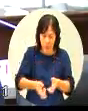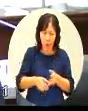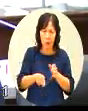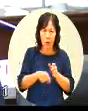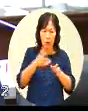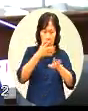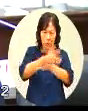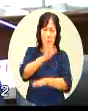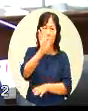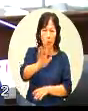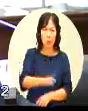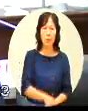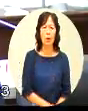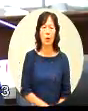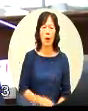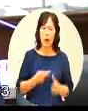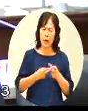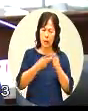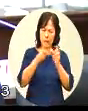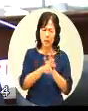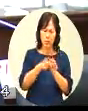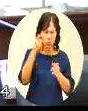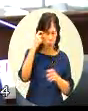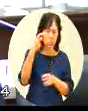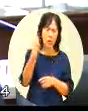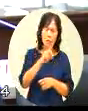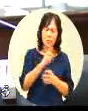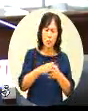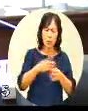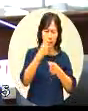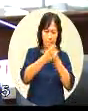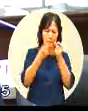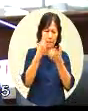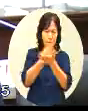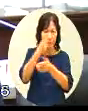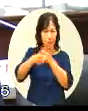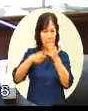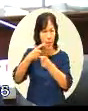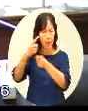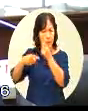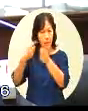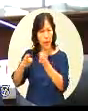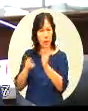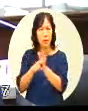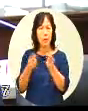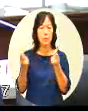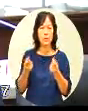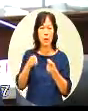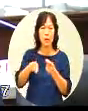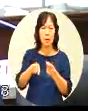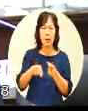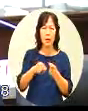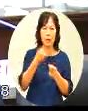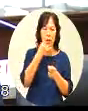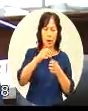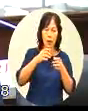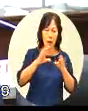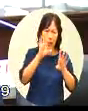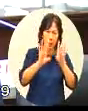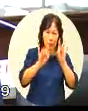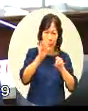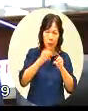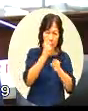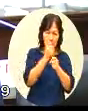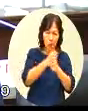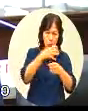过重。那第二点，是不是反映说我们每一年在这个我们这个铺柏油的工程里面，